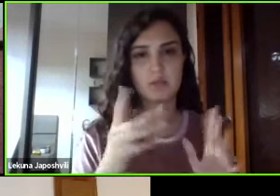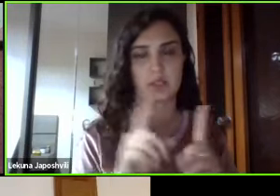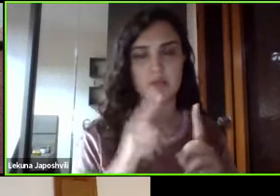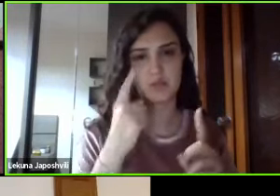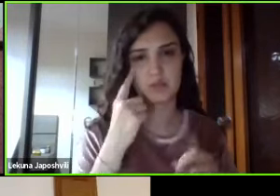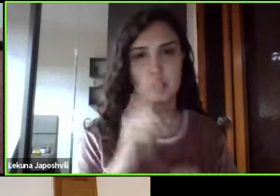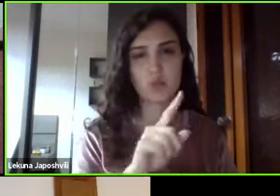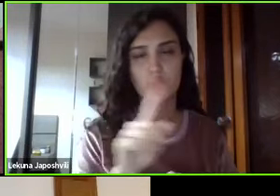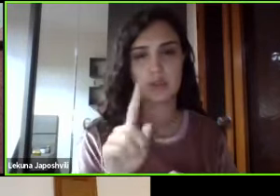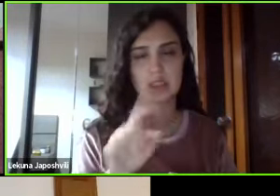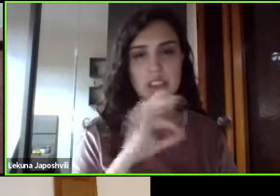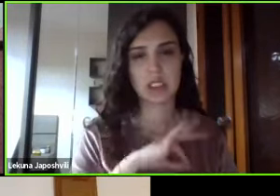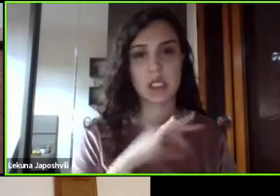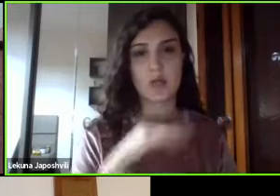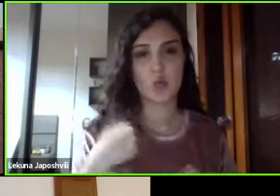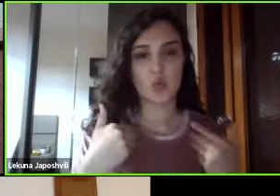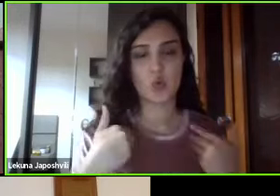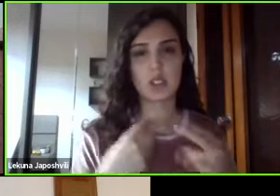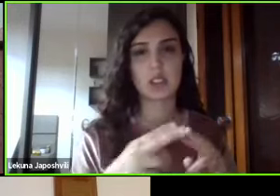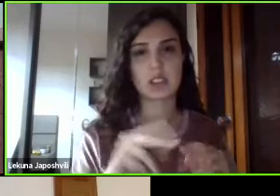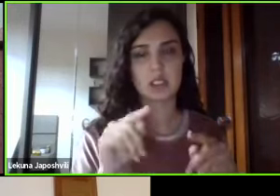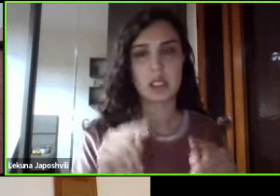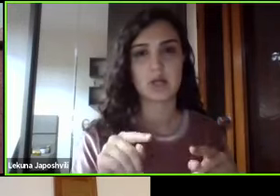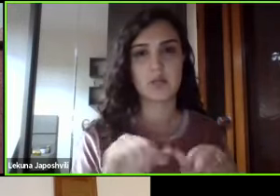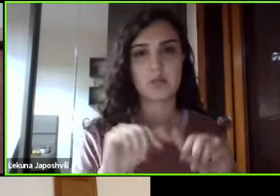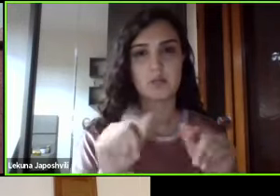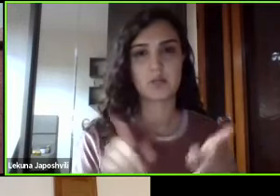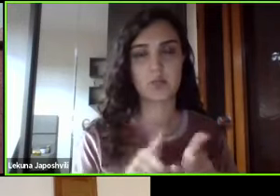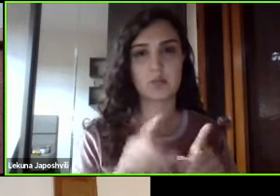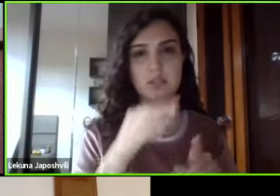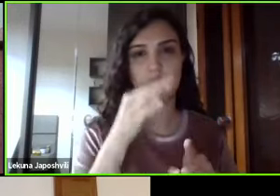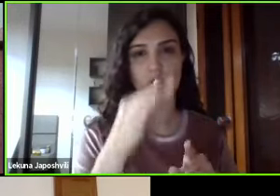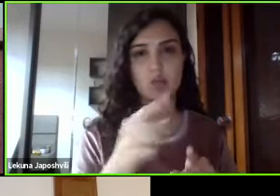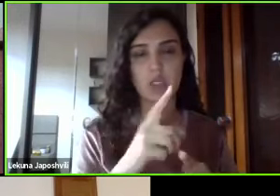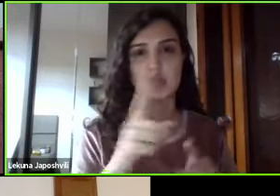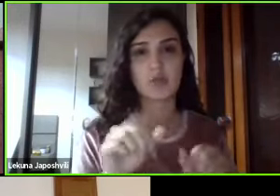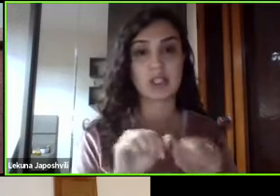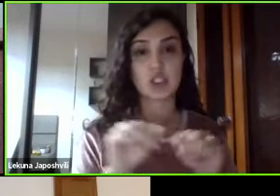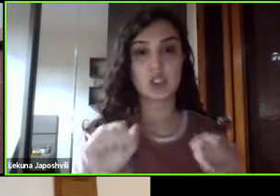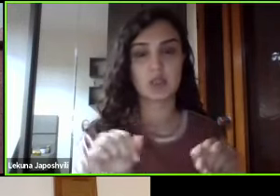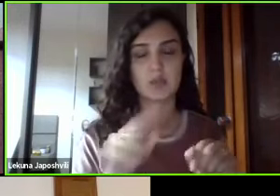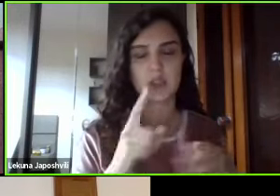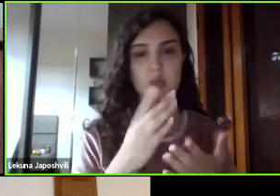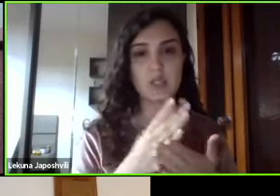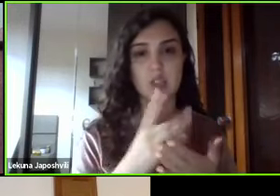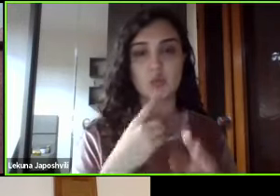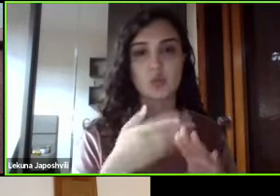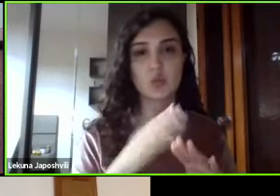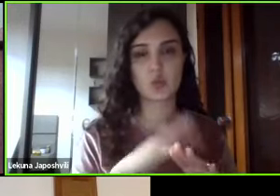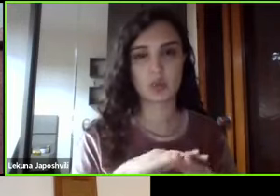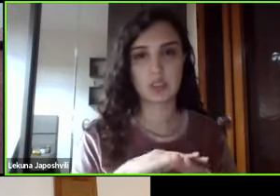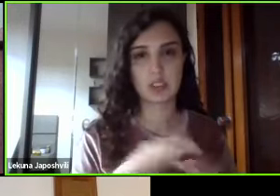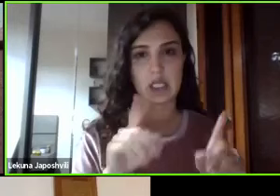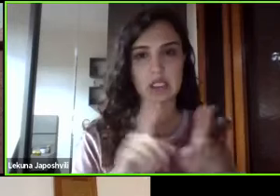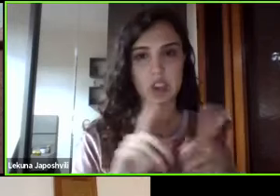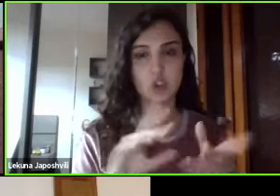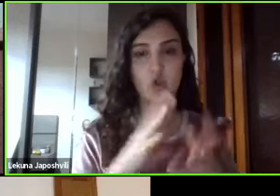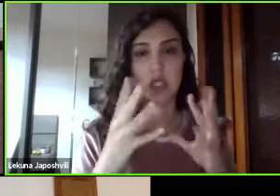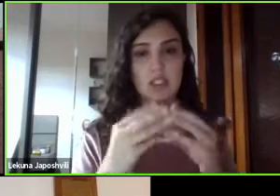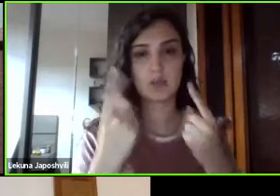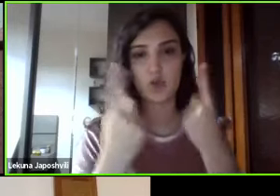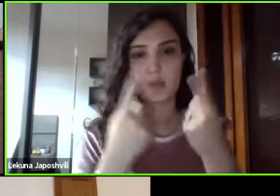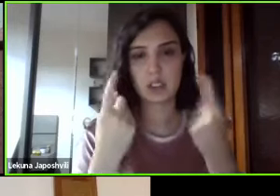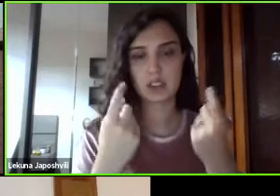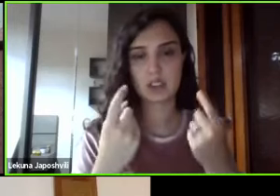რომ სასარგებლოა აი ეს თუნდაც ამ ტიპის პასუხები, რატომ არ შეიძლება და რატომ არის რთული ესეთ ზოგად ინფორმაციას